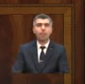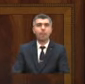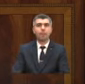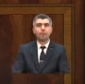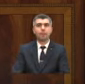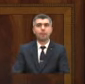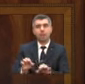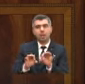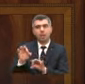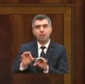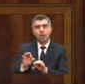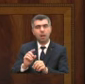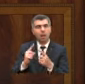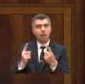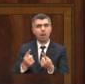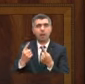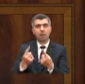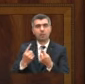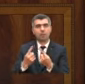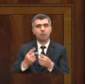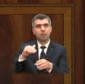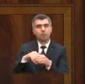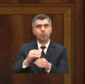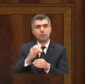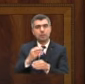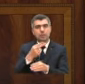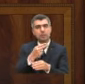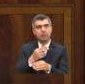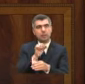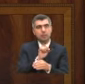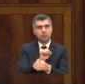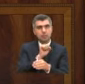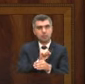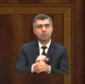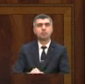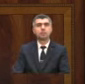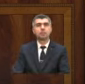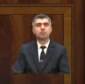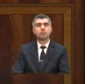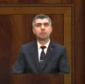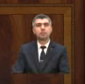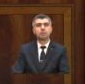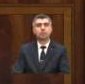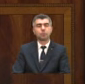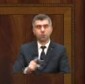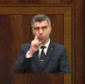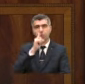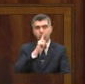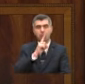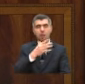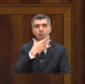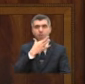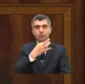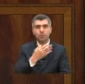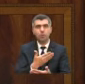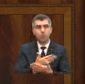هذا اجراء درناه او درته الصندوق الوطني للضمان الاجتماعي باش نقربوا المواطنات والمواطنين. فلذلك هذا الشيء غادي يجي وغادي نسهلوا فيه ان شاء